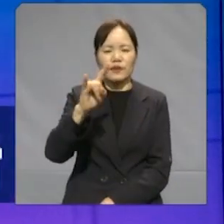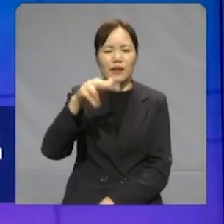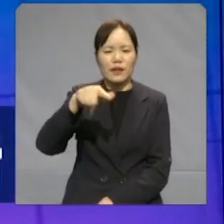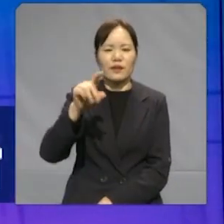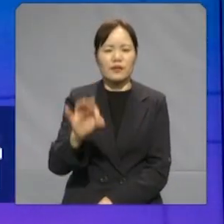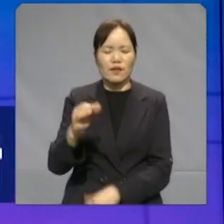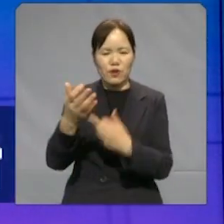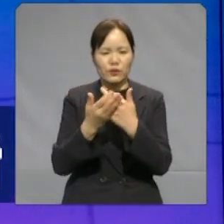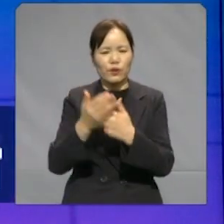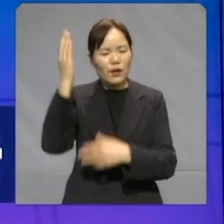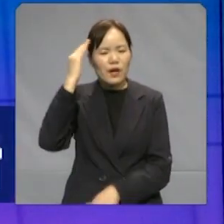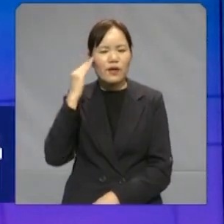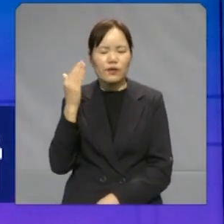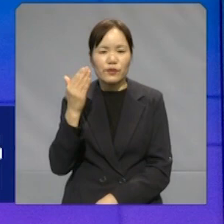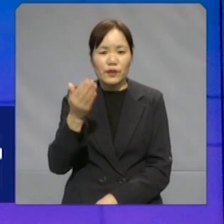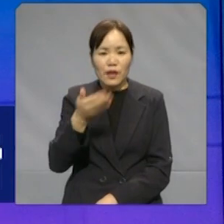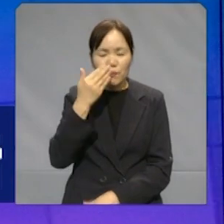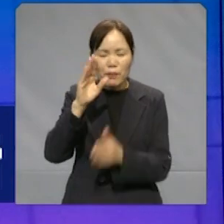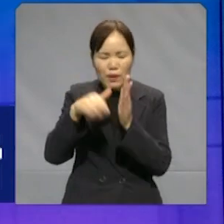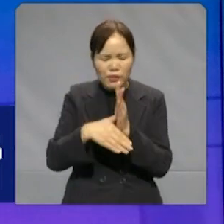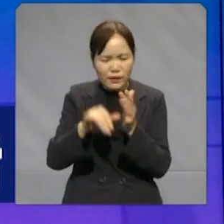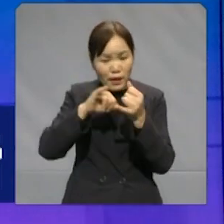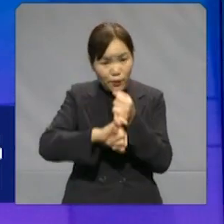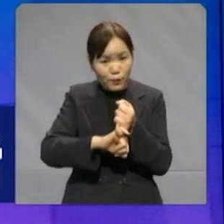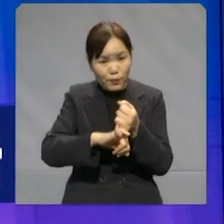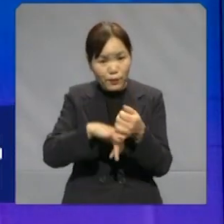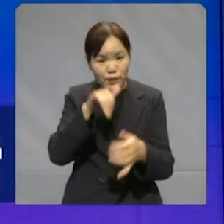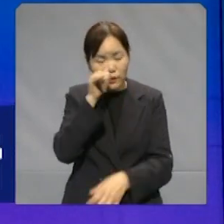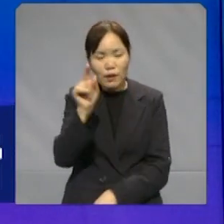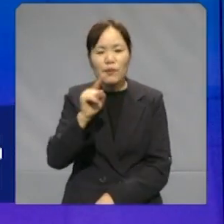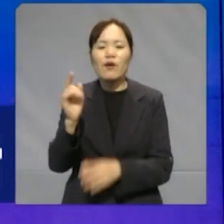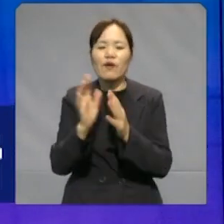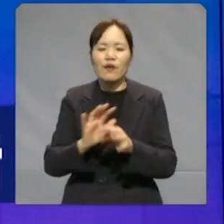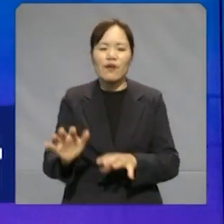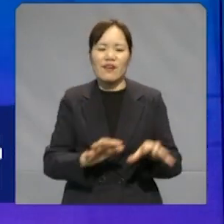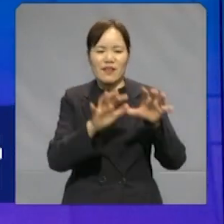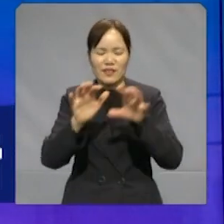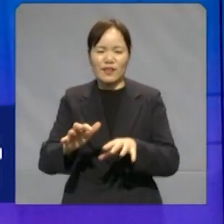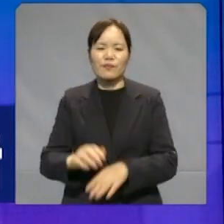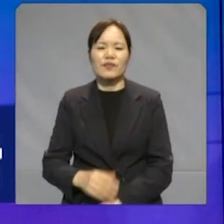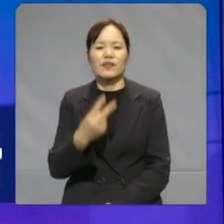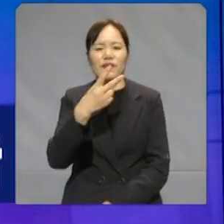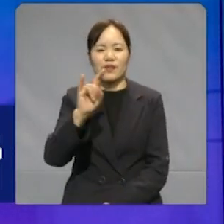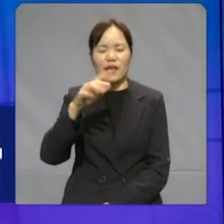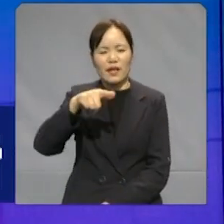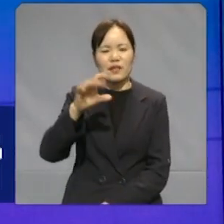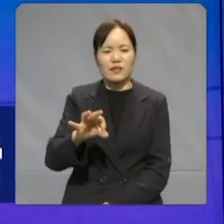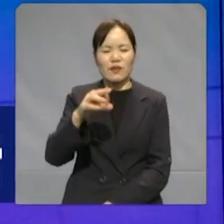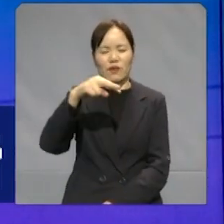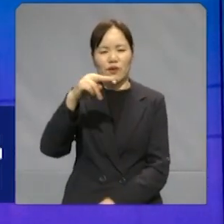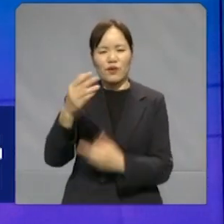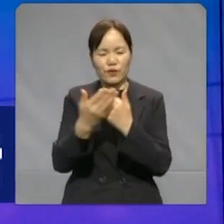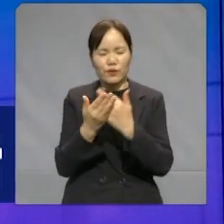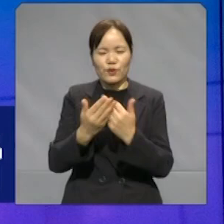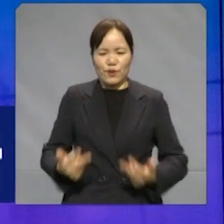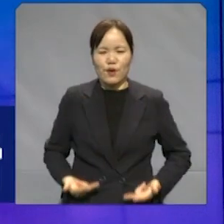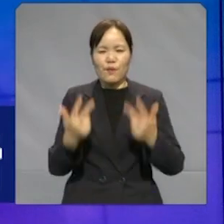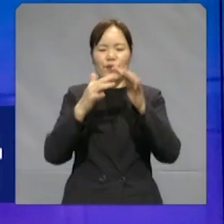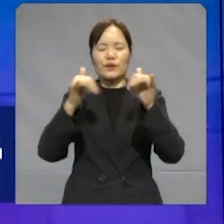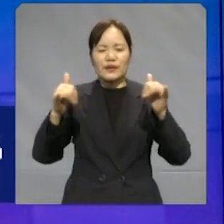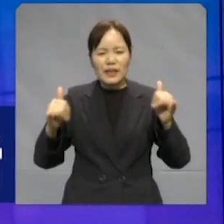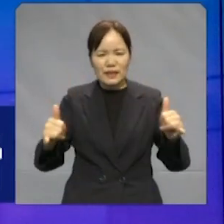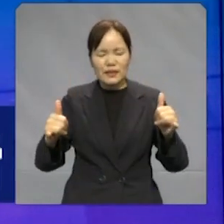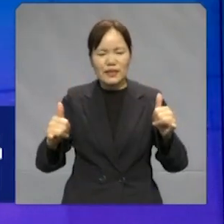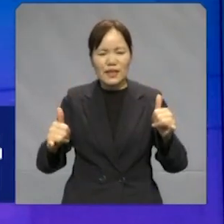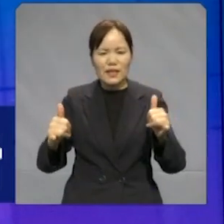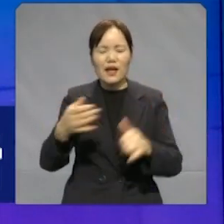가보겠습니다. 한국인의 밥상에 꼭 오르는 반찬 하면 김치가 있겠죠. 대청도 자원봉사자들이 지역 어르신들께